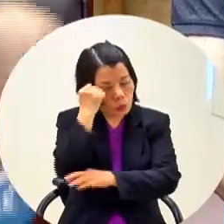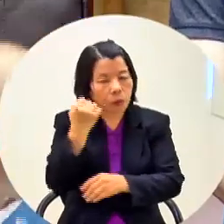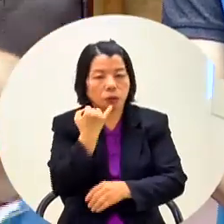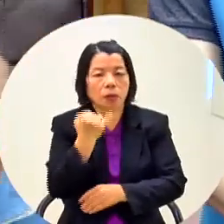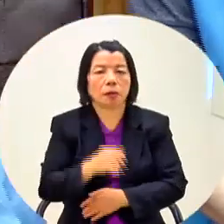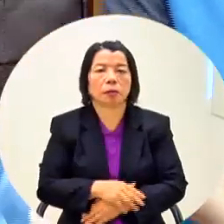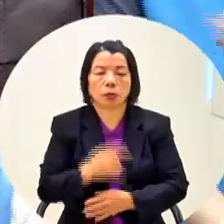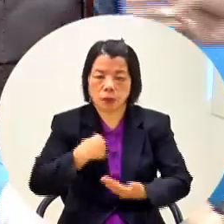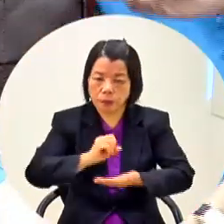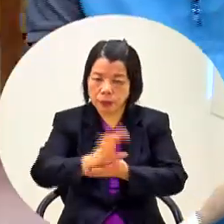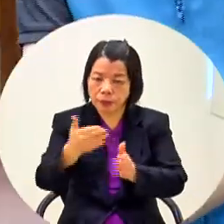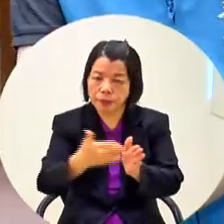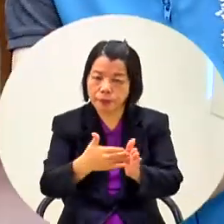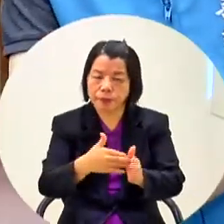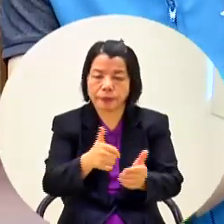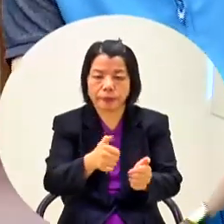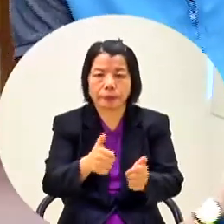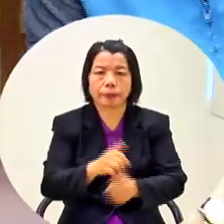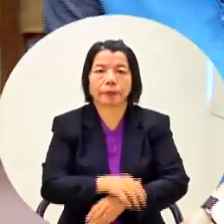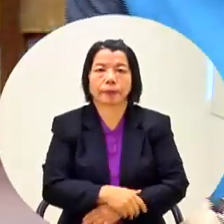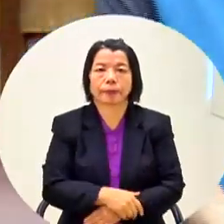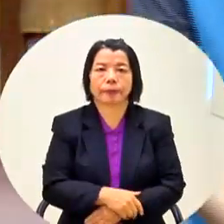谢谢。